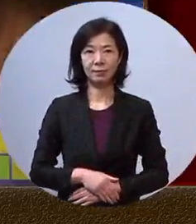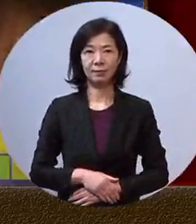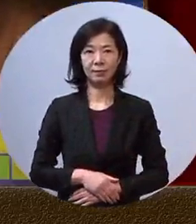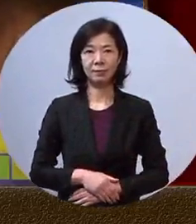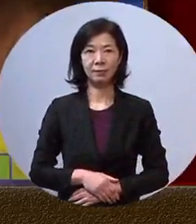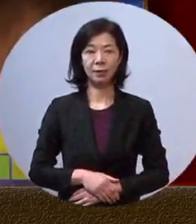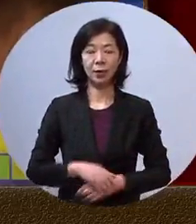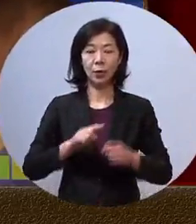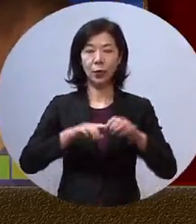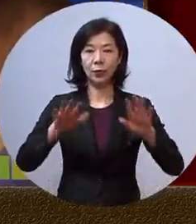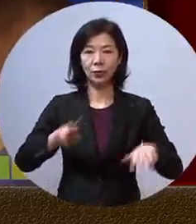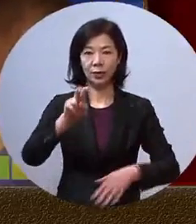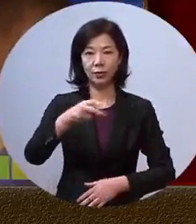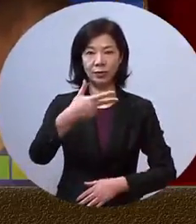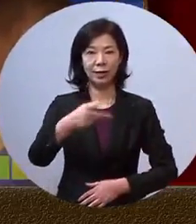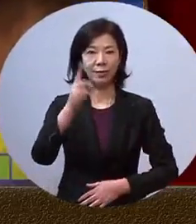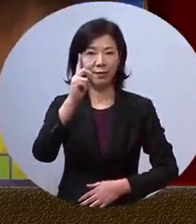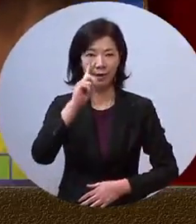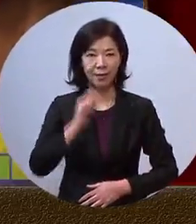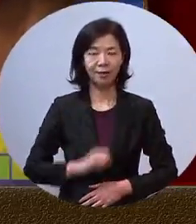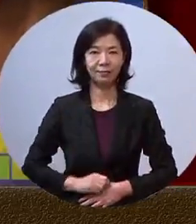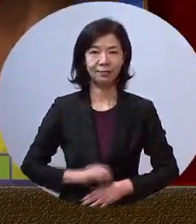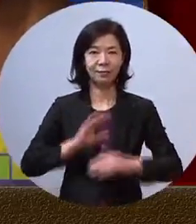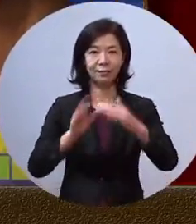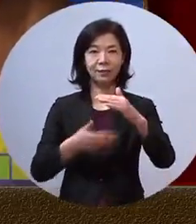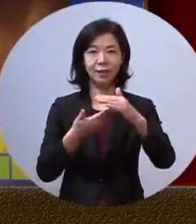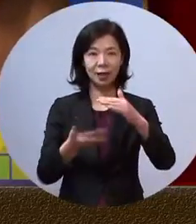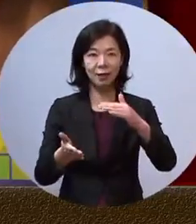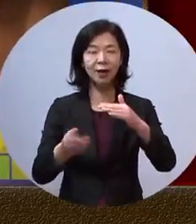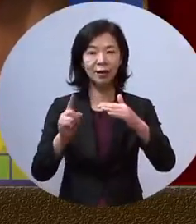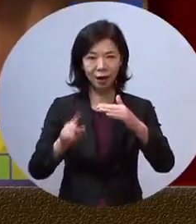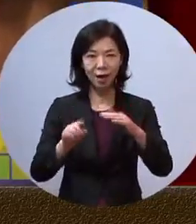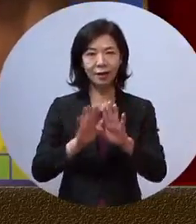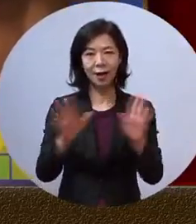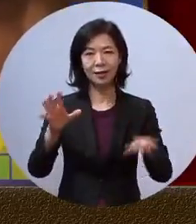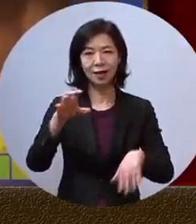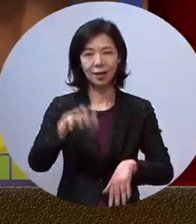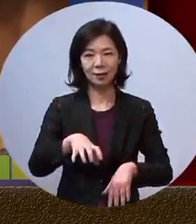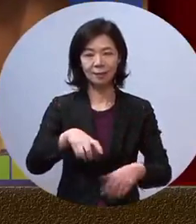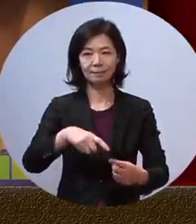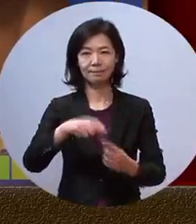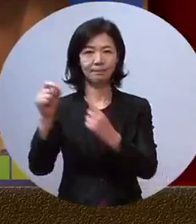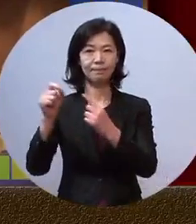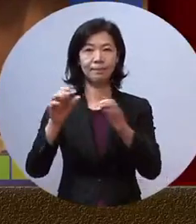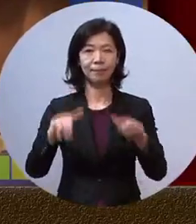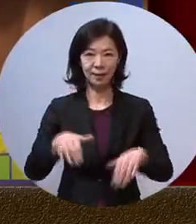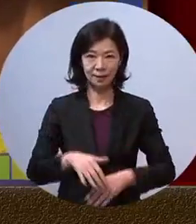27回目の今年は藤沢がシンポジウムの開催地として選ばれました。